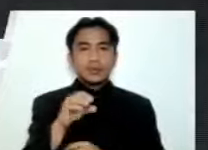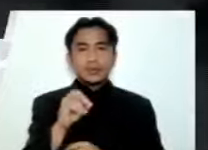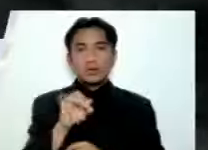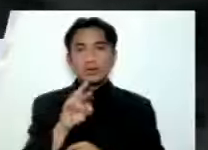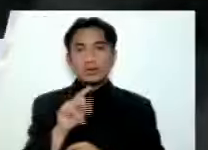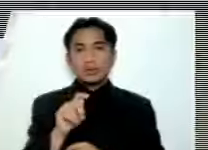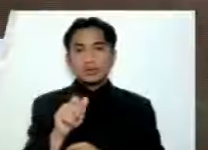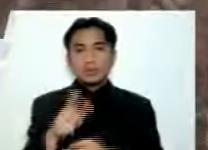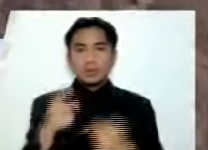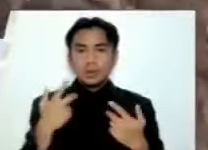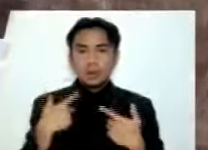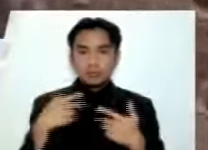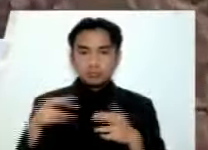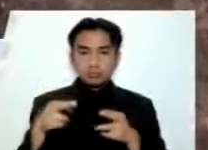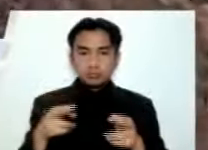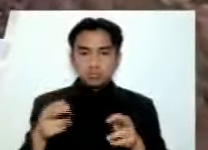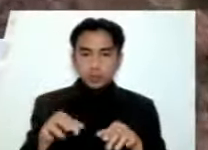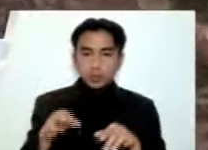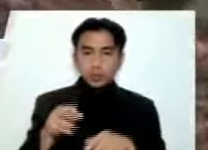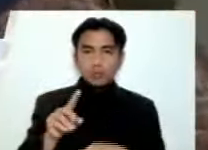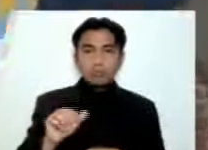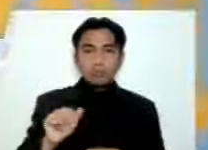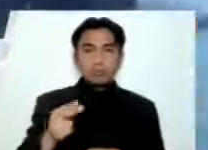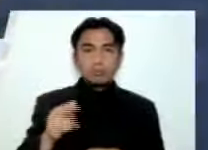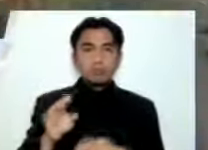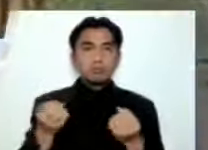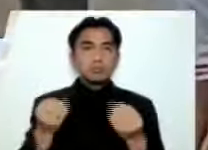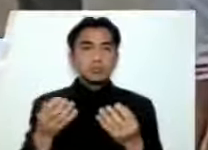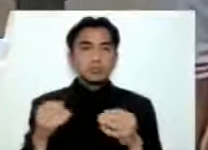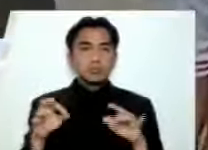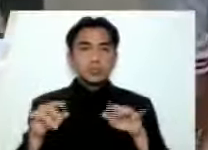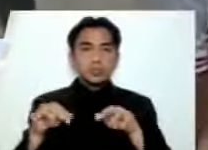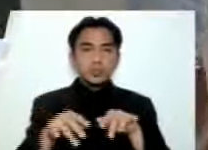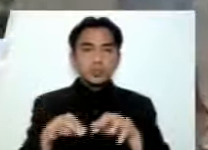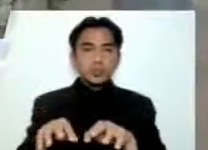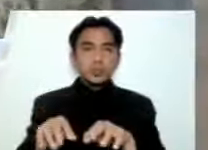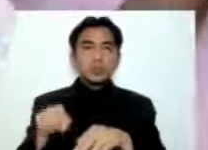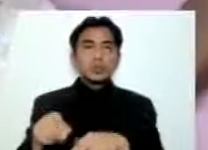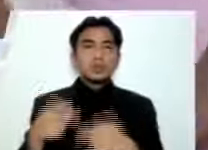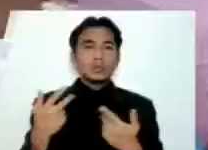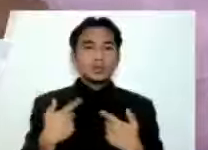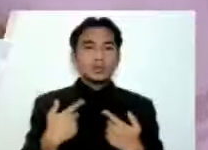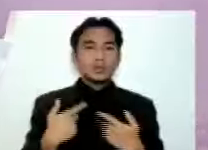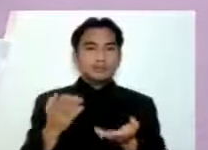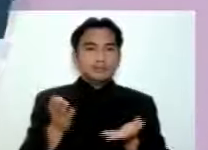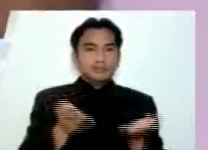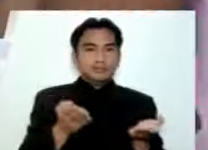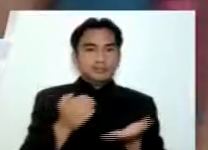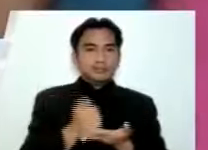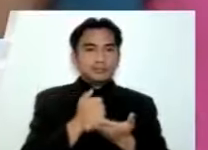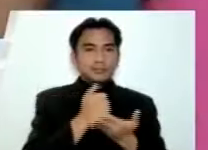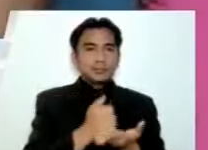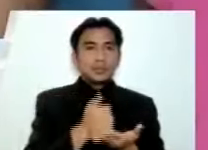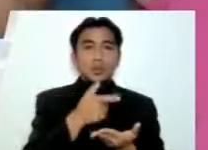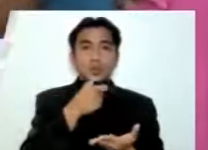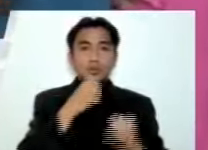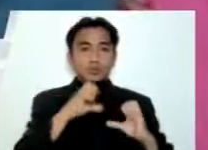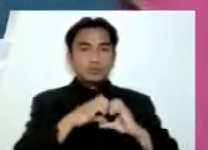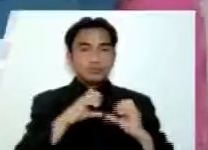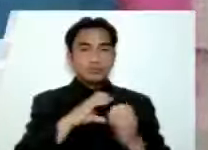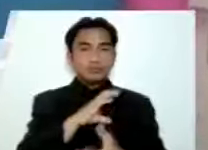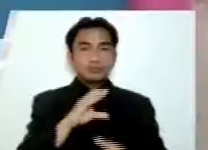Inayawan. Mahigit 800 residente sa Canlaon City ang nahatira ng tulong ng GMA Capuso Foundation ngayong araw.